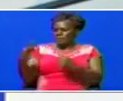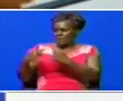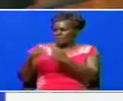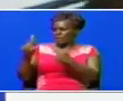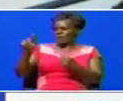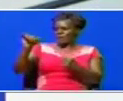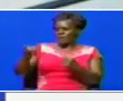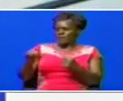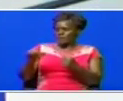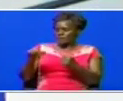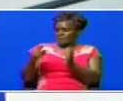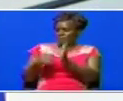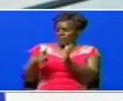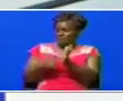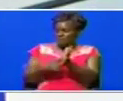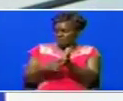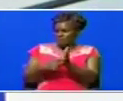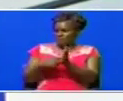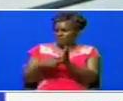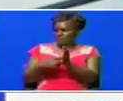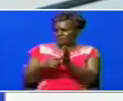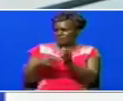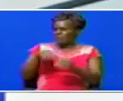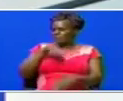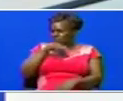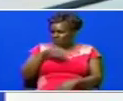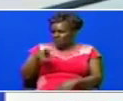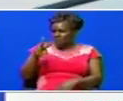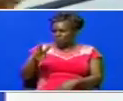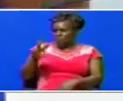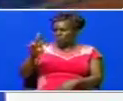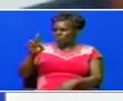1,819, representing 0.45%. Raila Odinga,